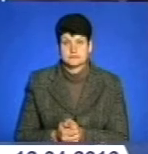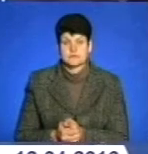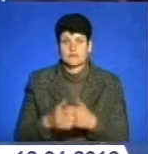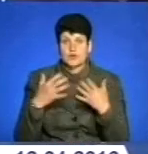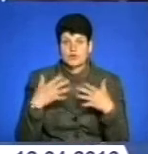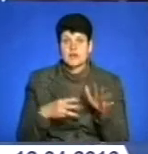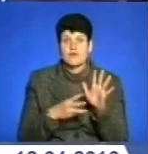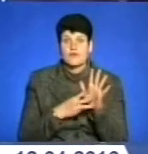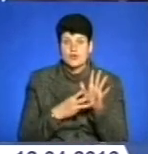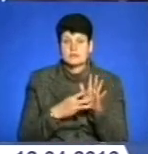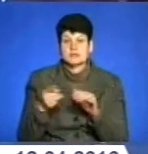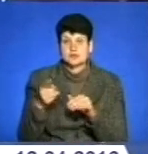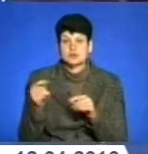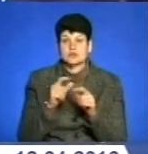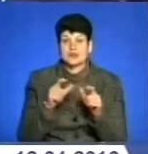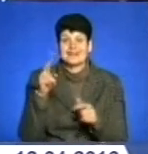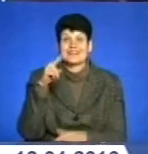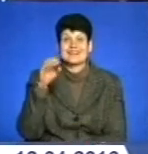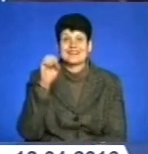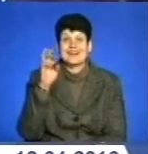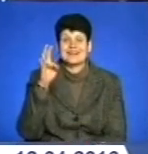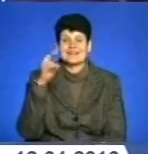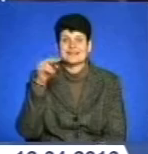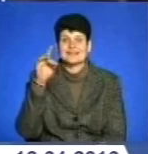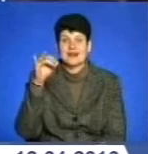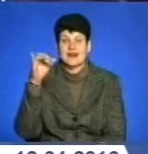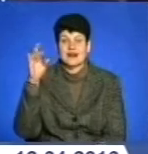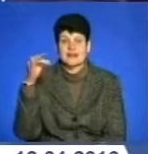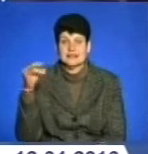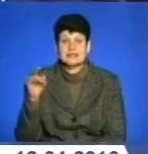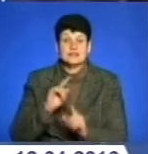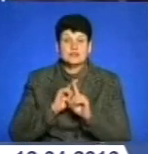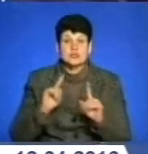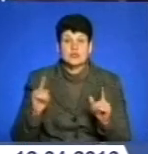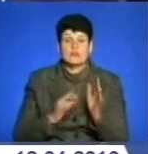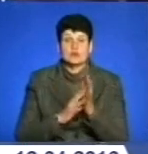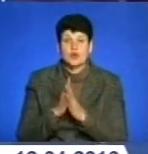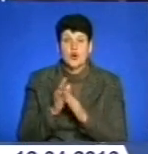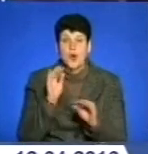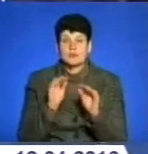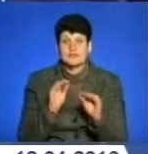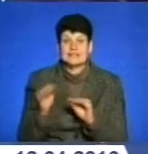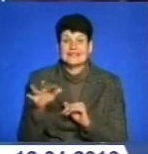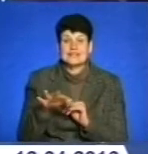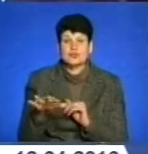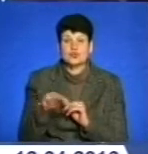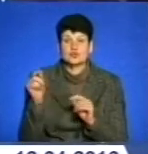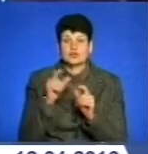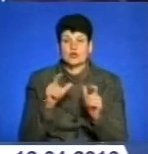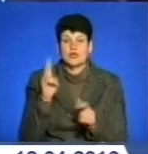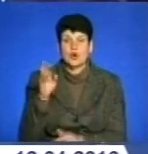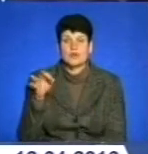Уже 8-ма тернопільська школа з дендрарієм, міні-сквер з екзотичними рослинами облаштували на території школи колегіуму